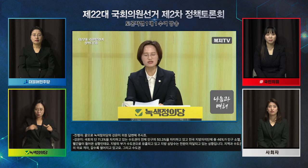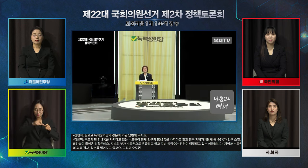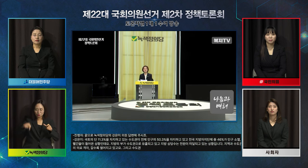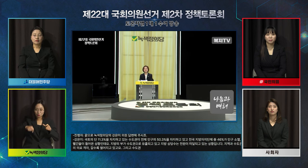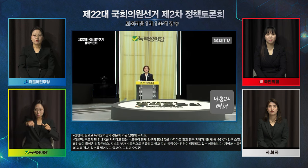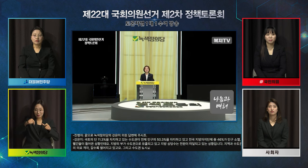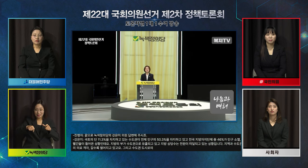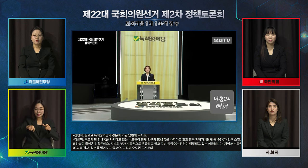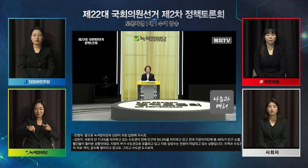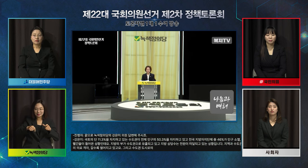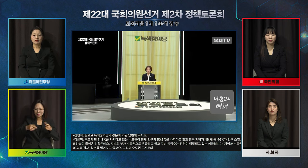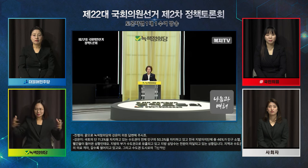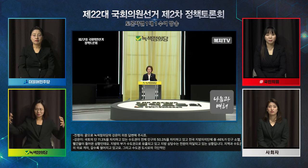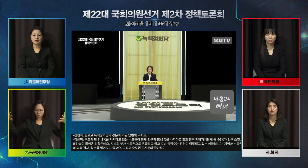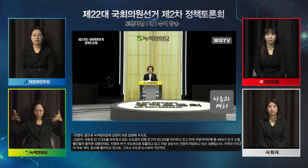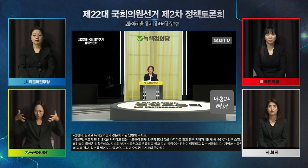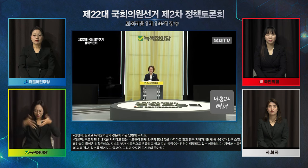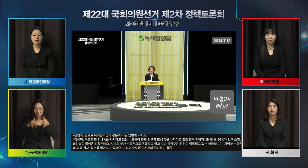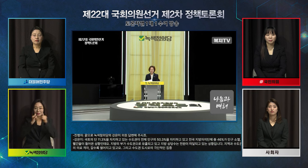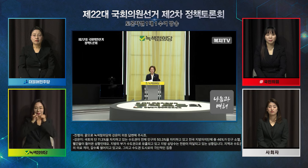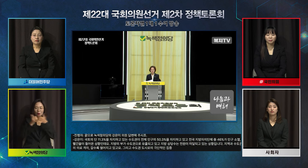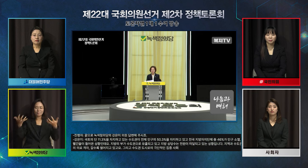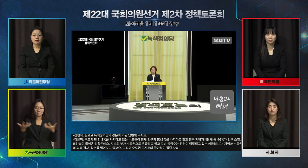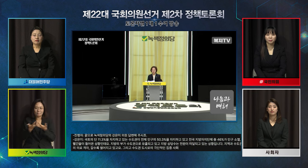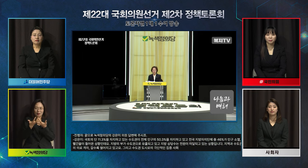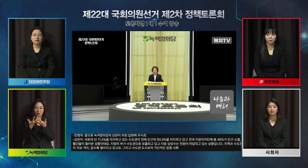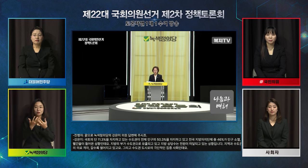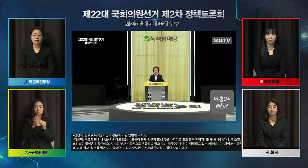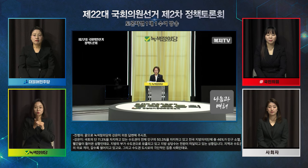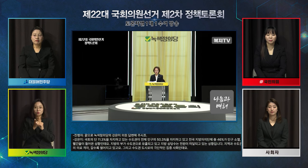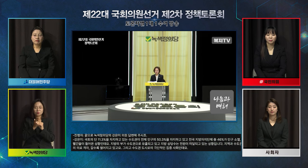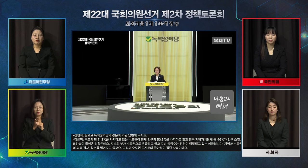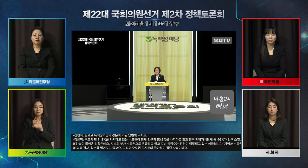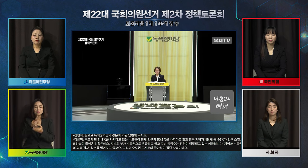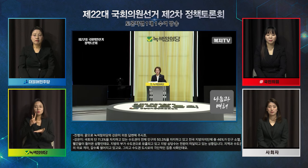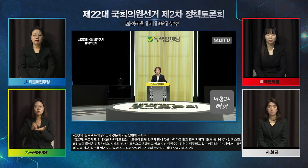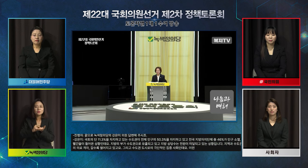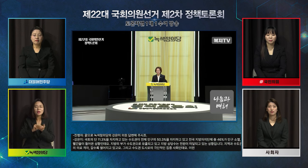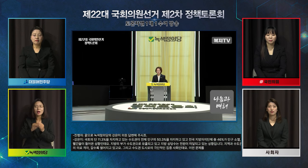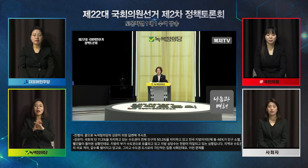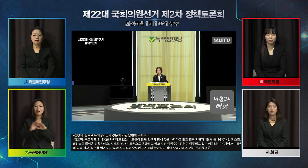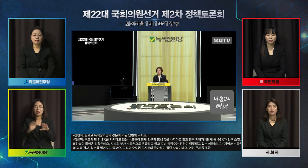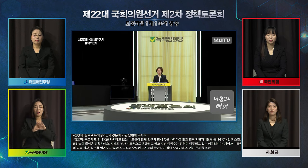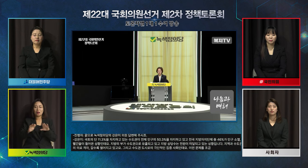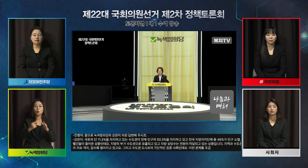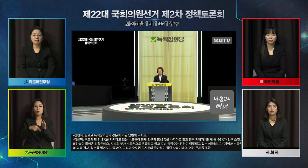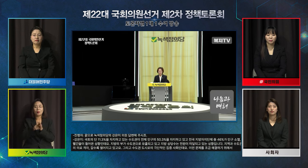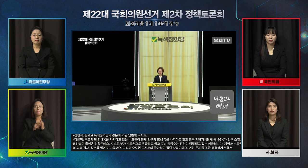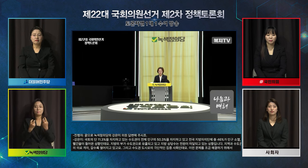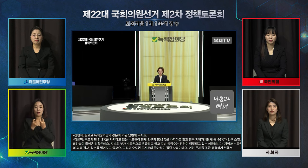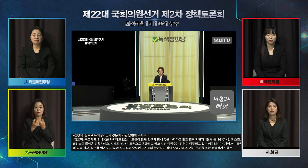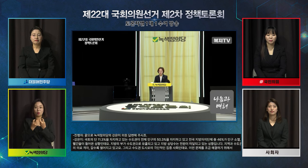극단적인 집중사회인데요. 이런 문제를 좀 해결하기 위해서